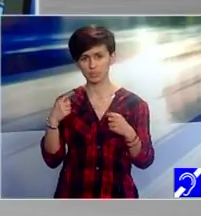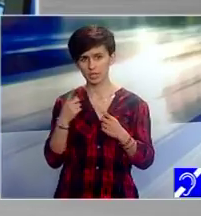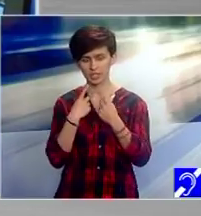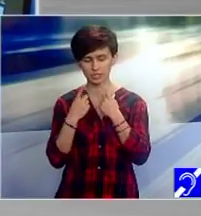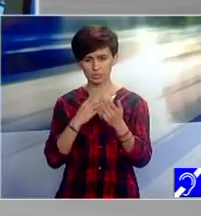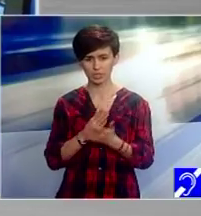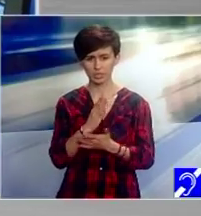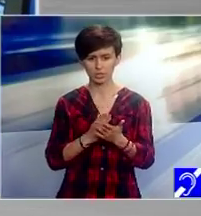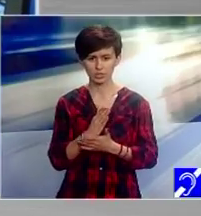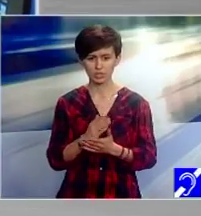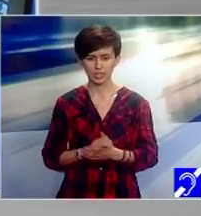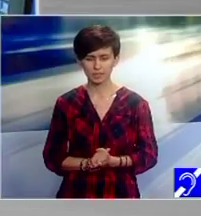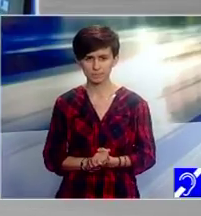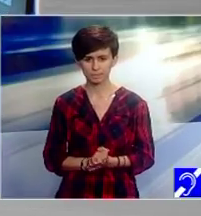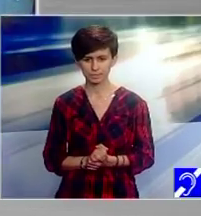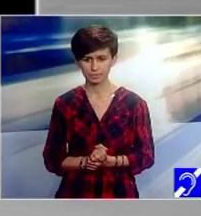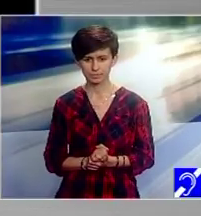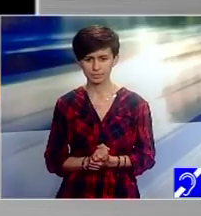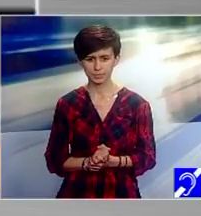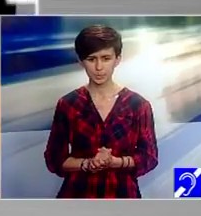Fără Prejudecăți. Continuă la TVR.